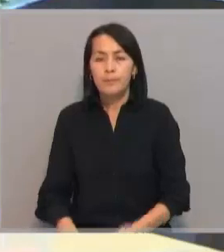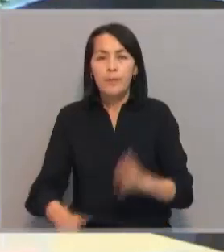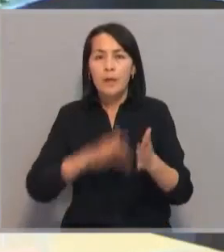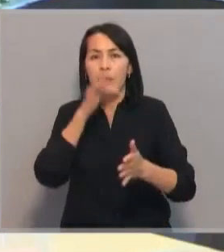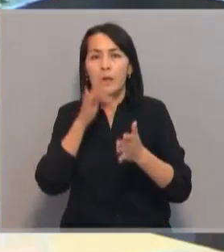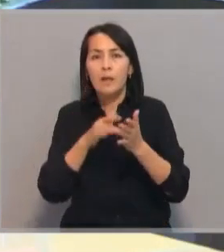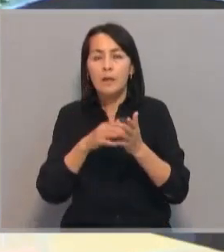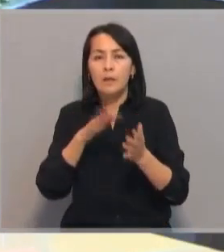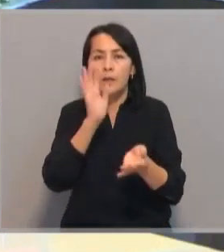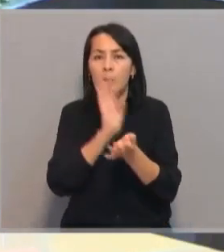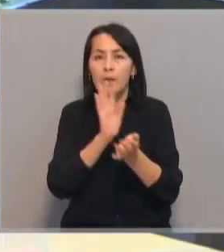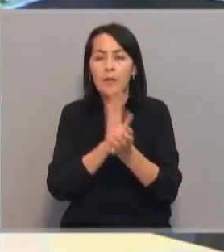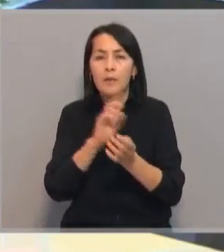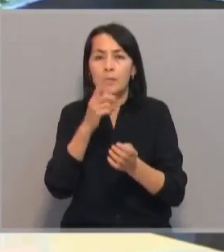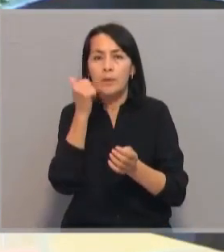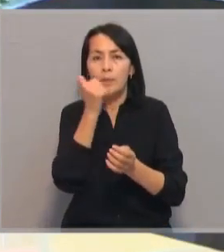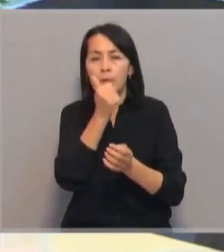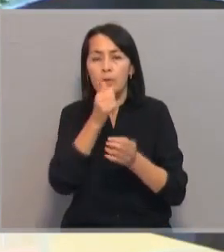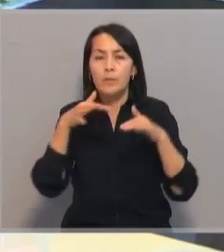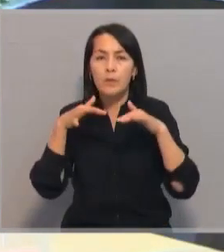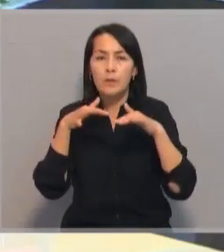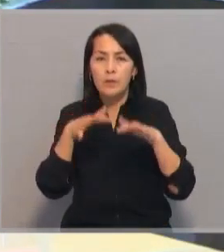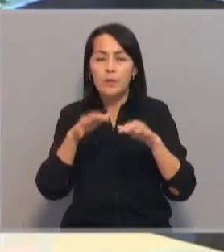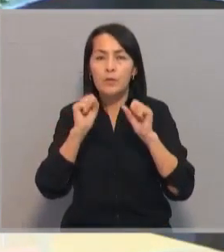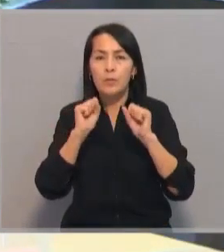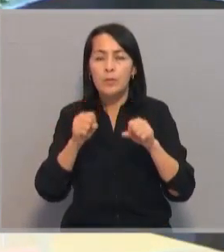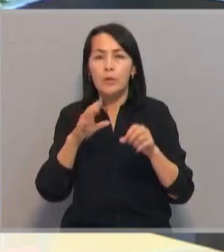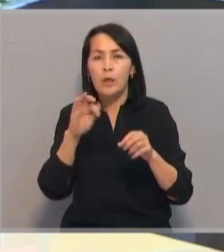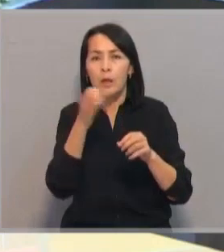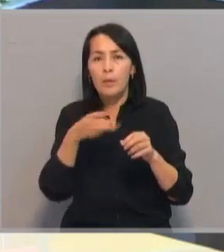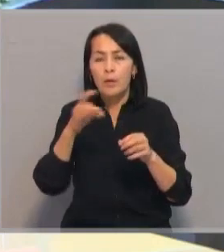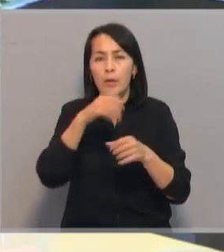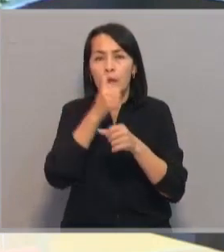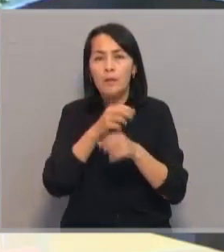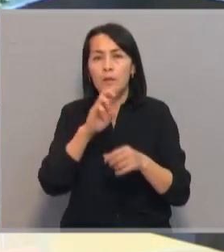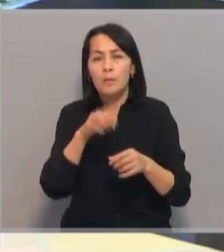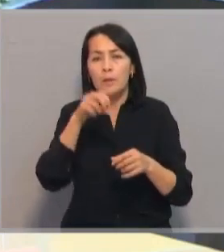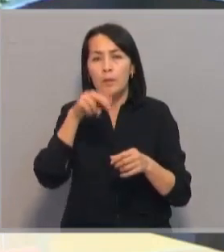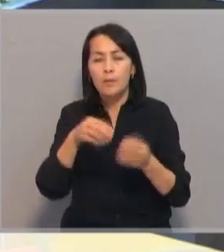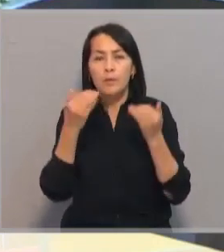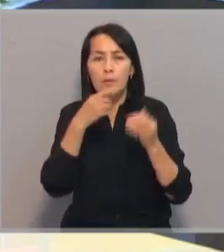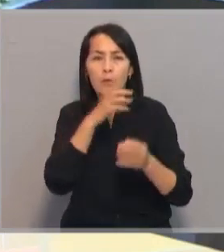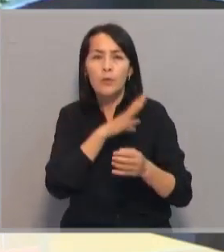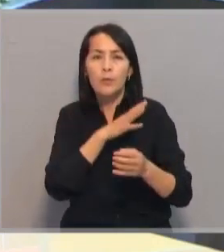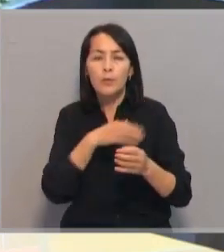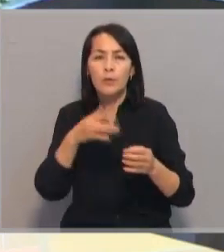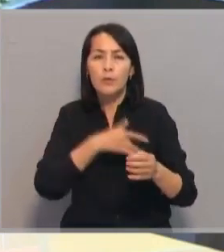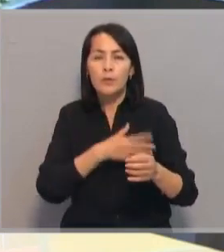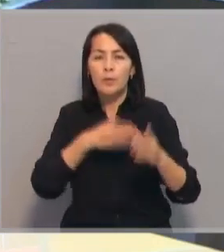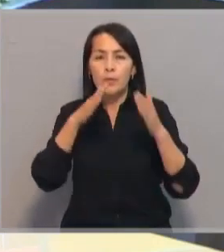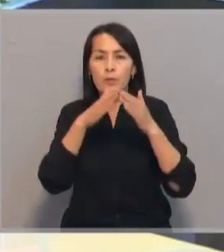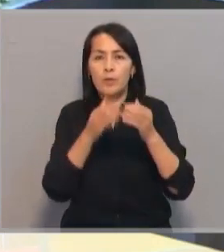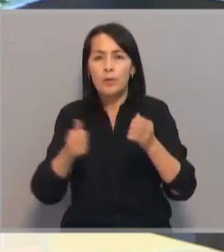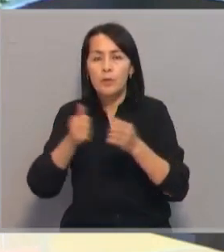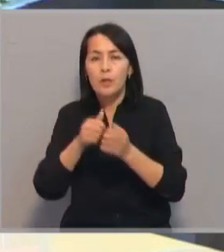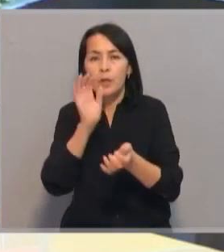Қаладағы қаптаған қоқыс мәселесі бір апта көлемінде шешіліп қалу керек. Абай ауданының әкімі Бұхарбай Парманов осылай дейді. Жекеменшік үйлердің